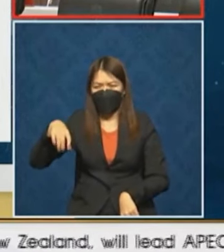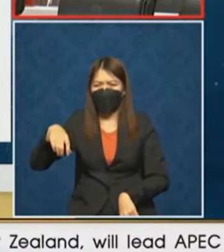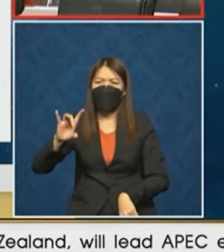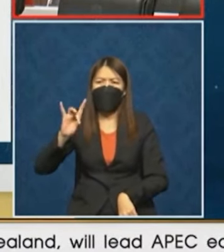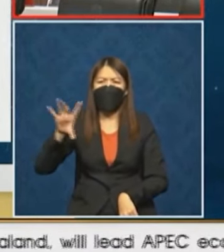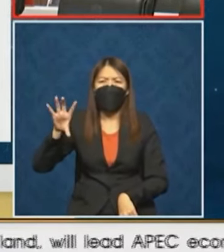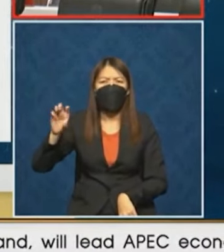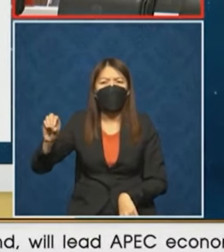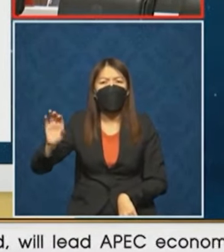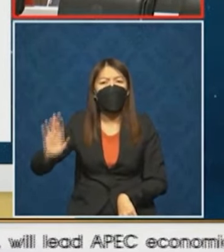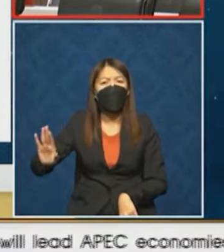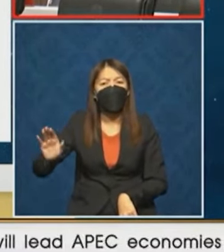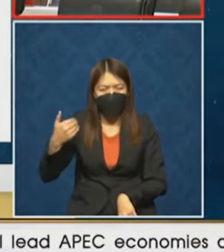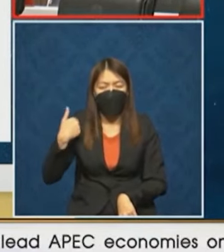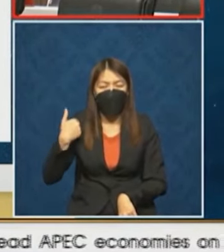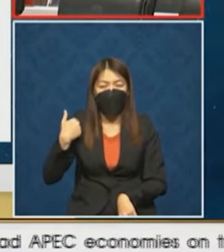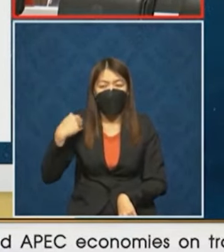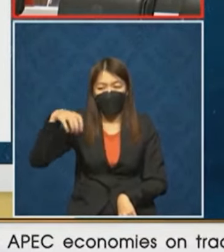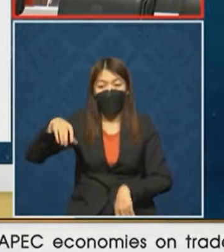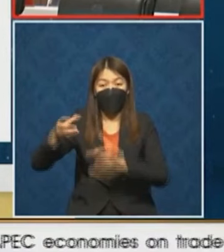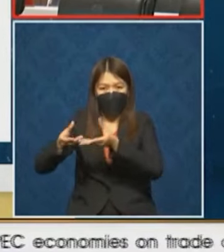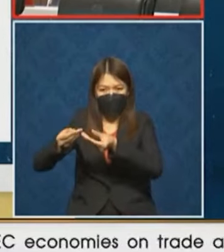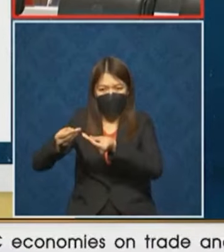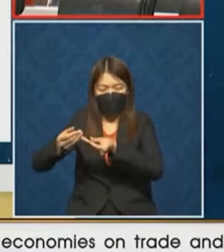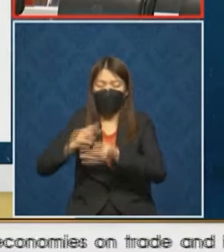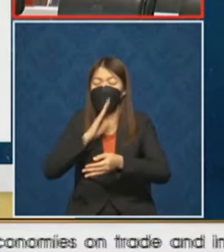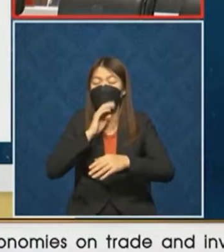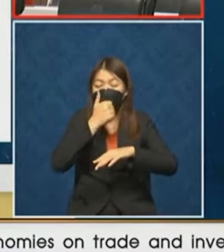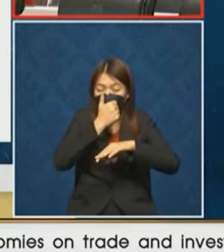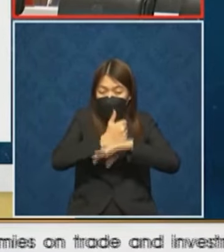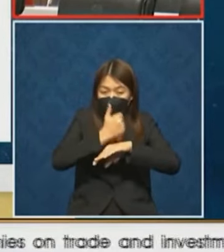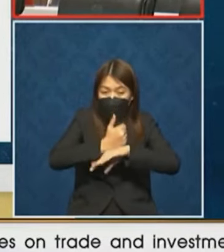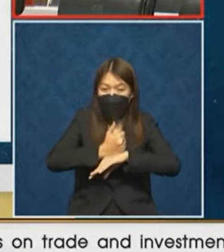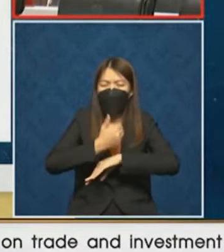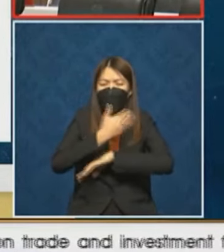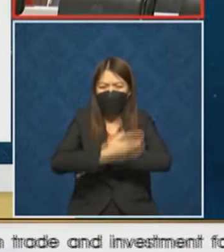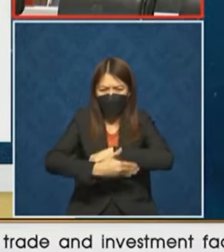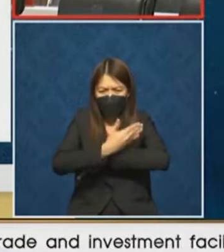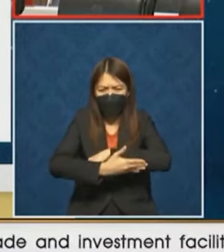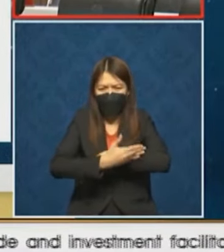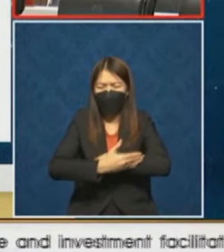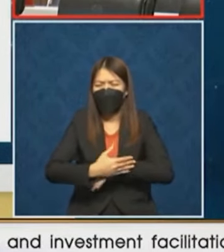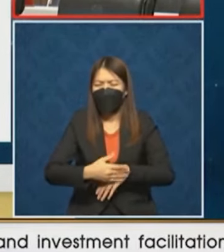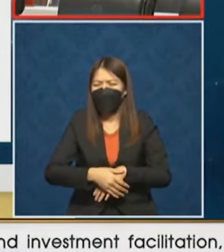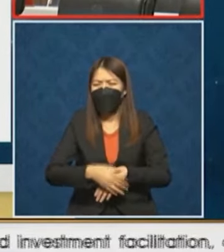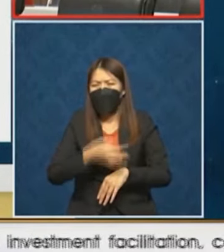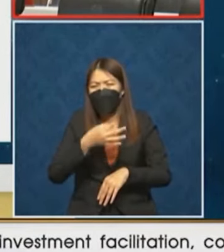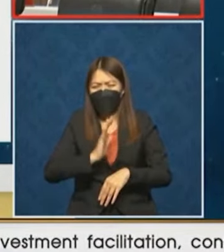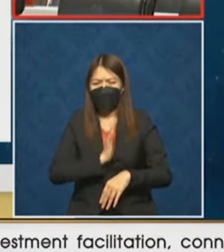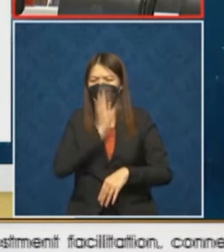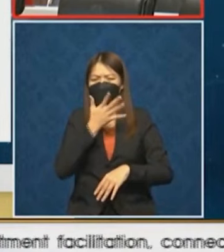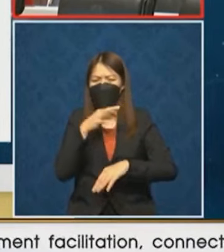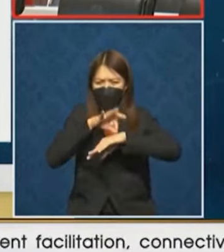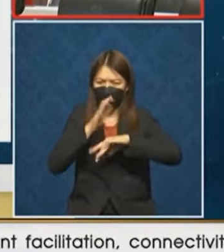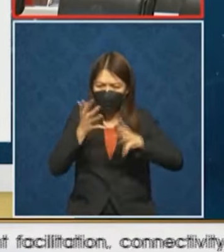ที่ดินที่ออกทับที่ดินรถไฟเขากระดง ค่ะ เนื้อที่ 5,083 ไร่นะแล้วใน